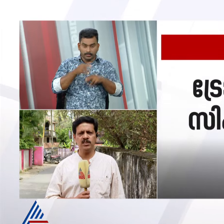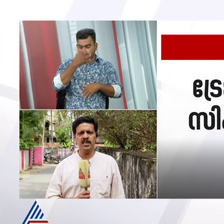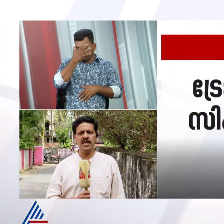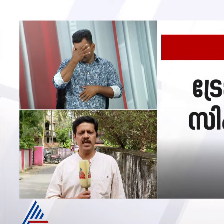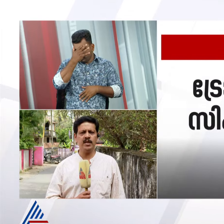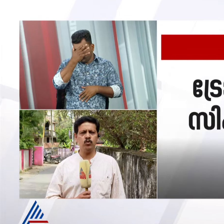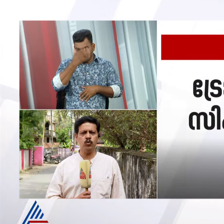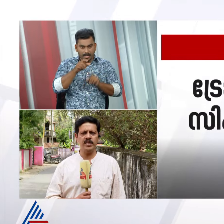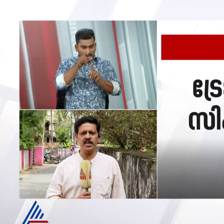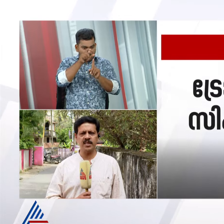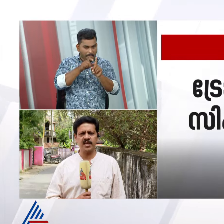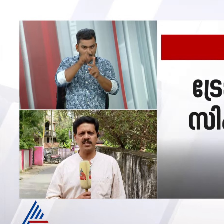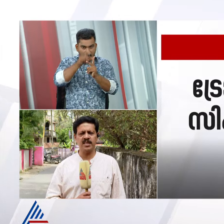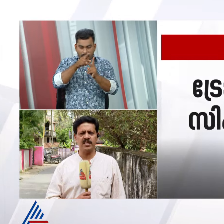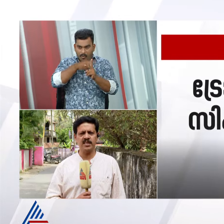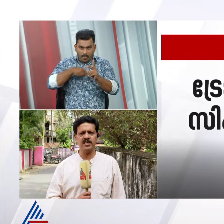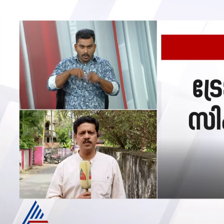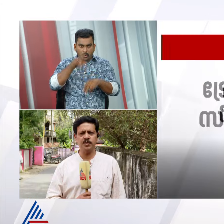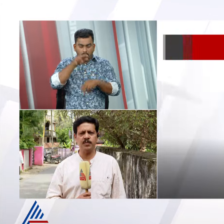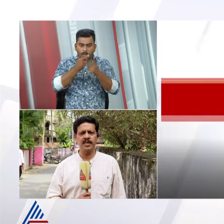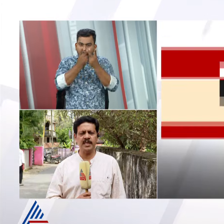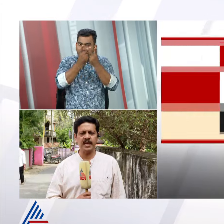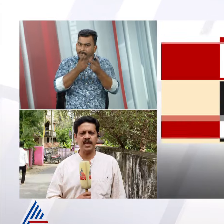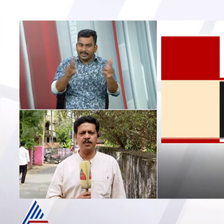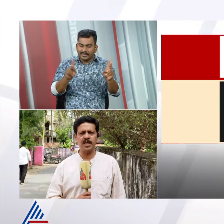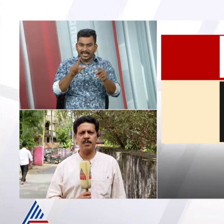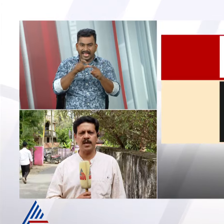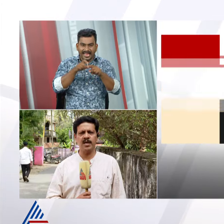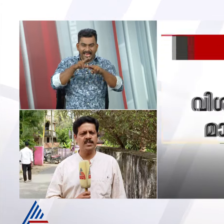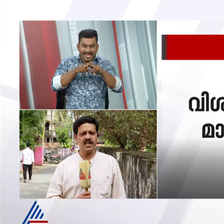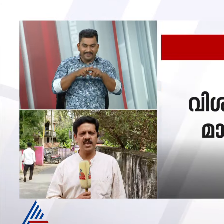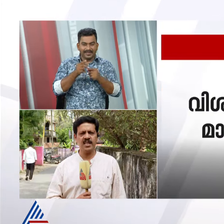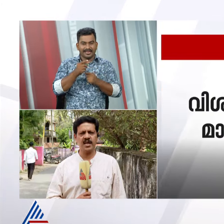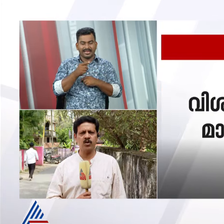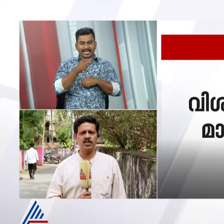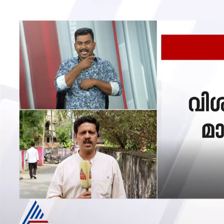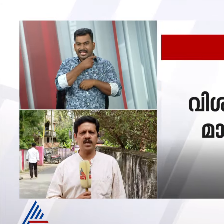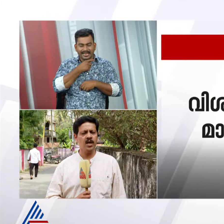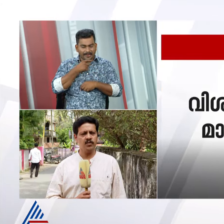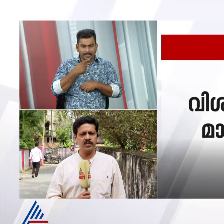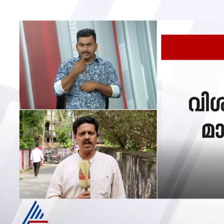ഒരു ജില്ലയിലെ ഒരു വലിയ തർക്കത്തിനകത്ത് സി പി എമ്മിൻ്റെ നേതാക്കളെ, പ്രധാനപ്പെട്ട ജില്ലാ